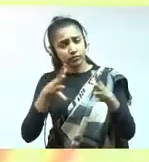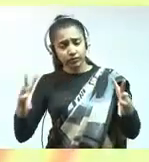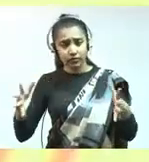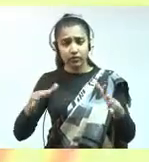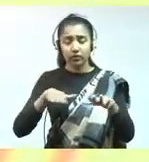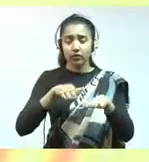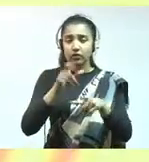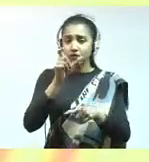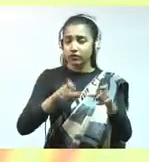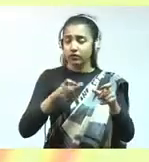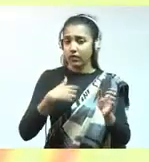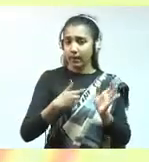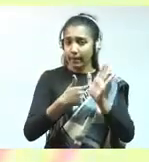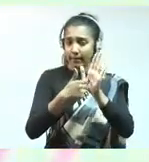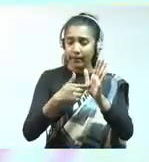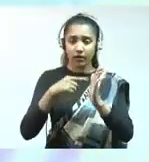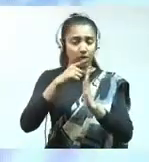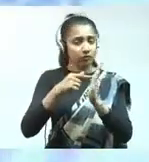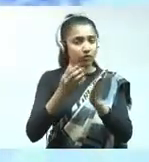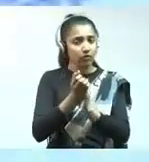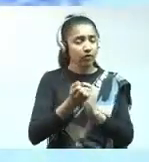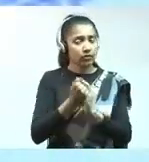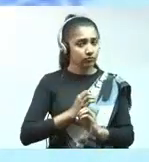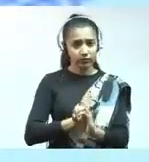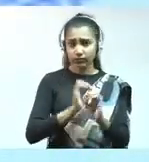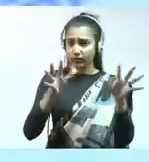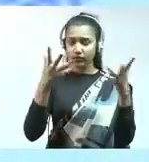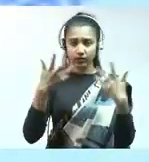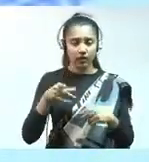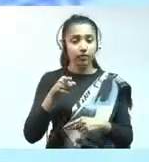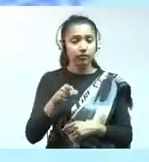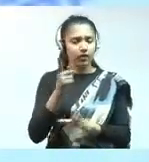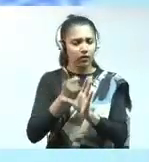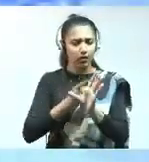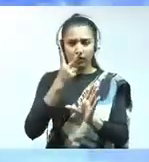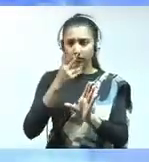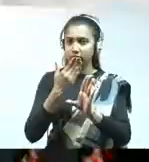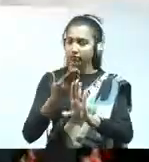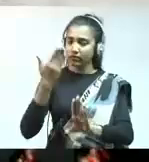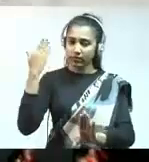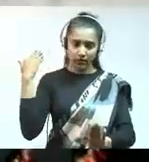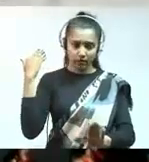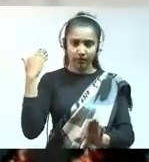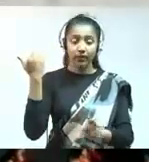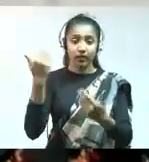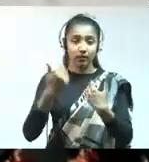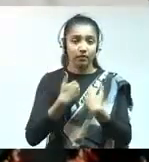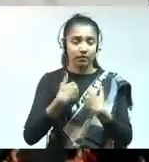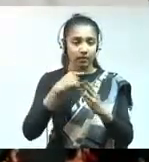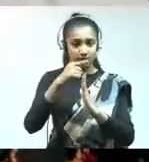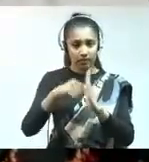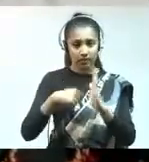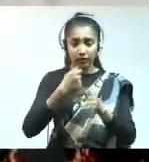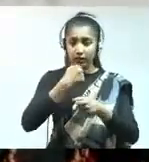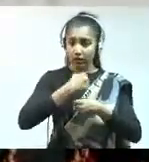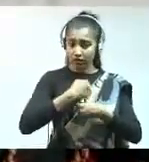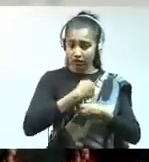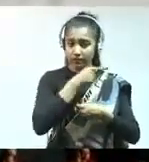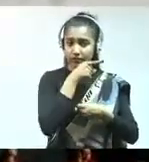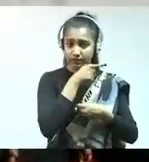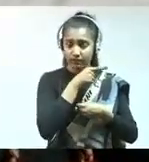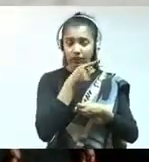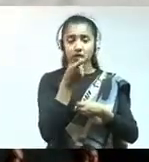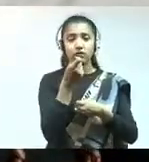ඉදිරියේ තබමින් රටපුරා දැනුවත් කොට තිබෙනවා. මීට අවුරුදු 2කට පෙර අපේ රටේ ආණ්ඩුව